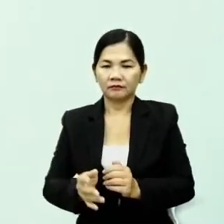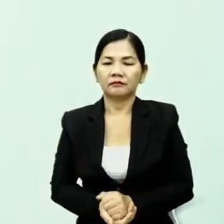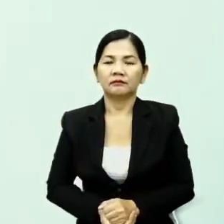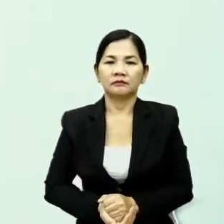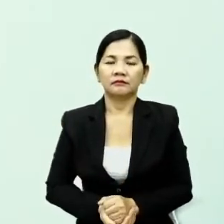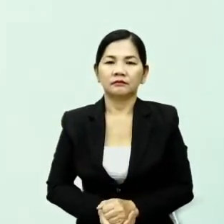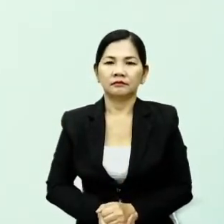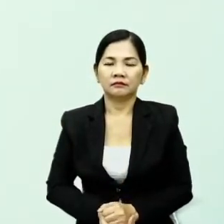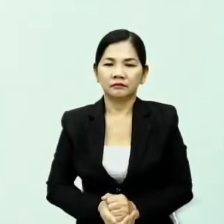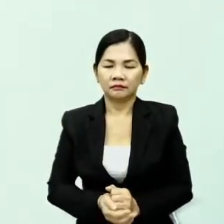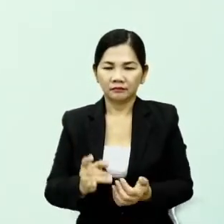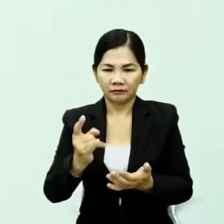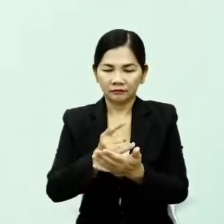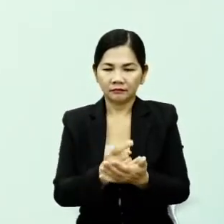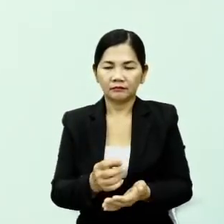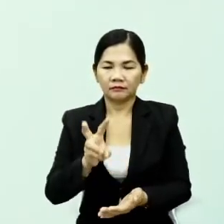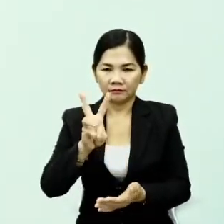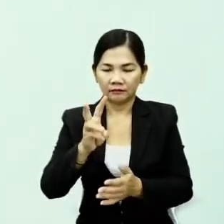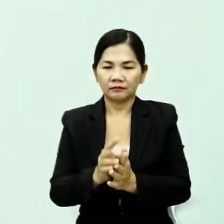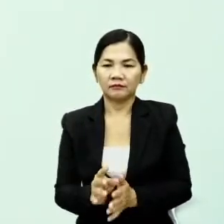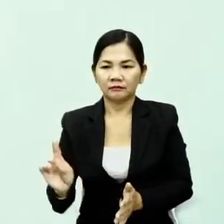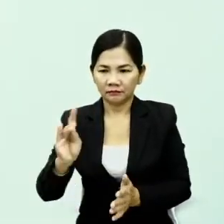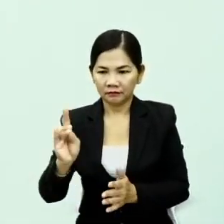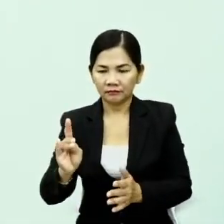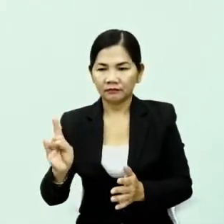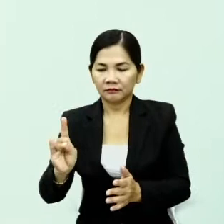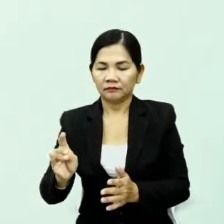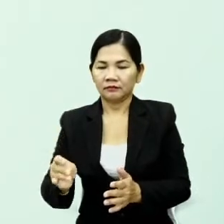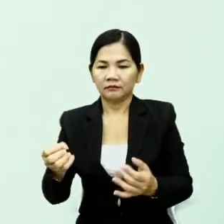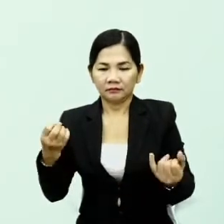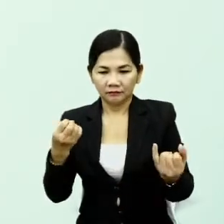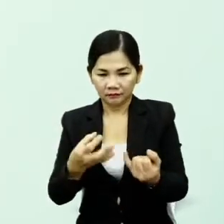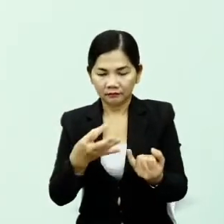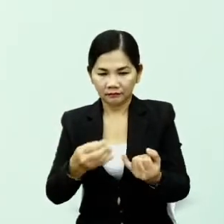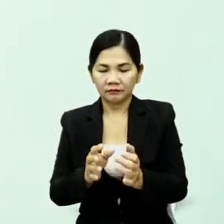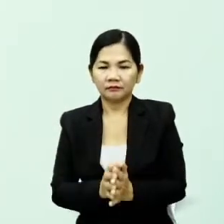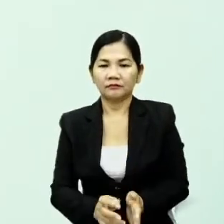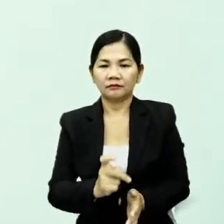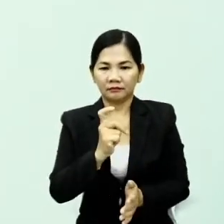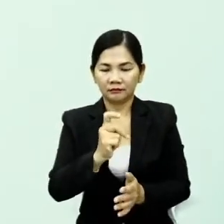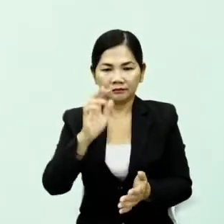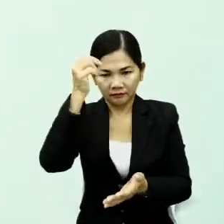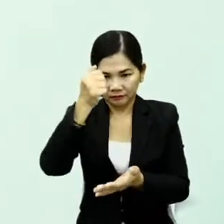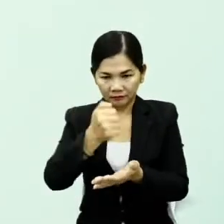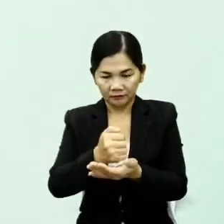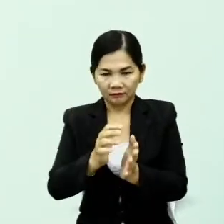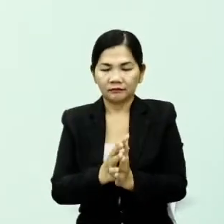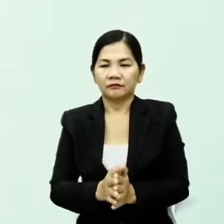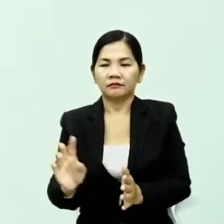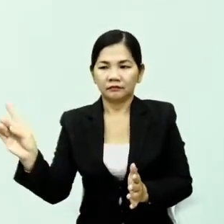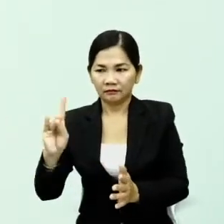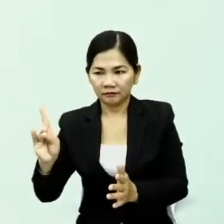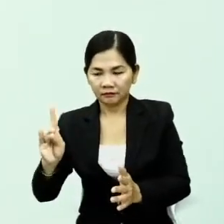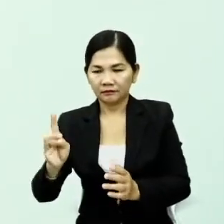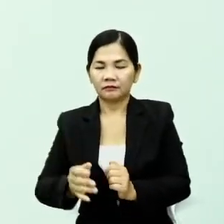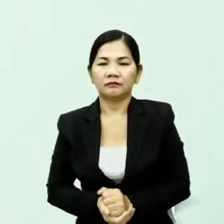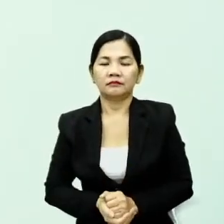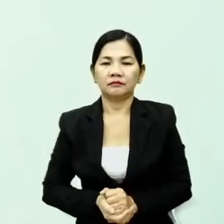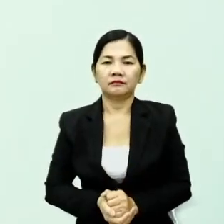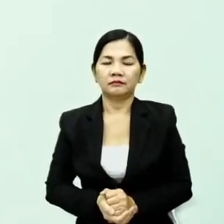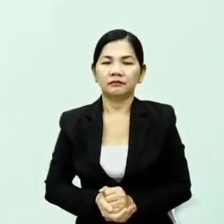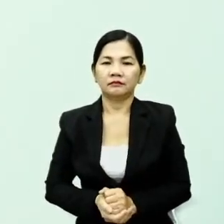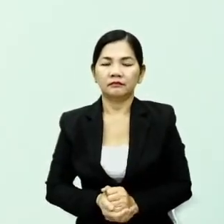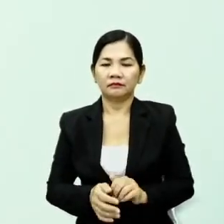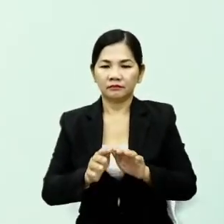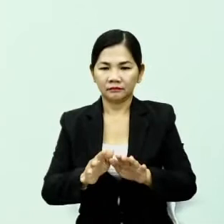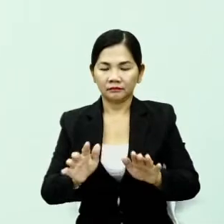chiệt mê riêng tỷ bấy sát đạch nhóm chẳng chầm cớ pha pro giáo rộ bác sản chàng chẳng